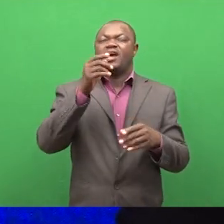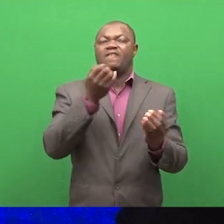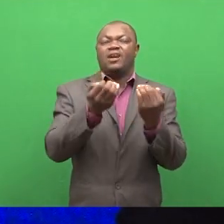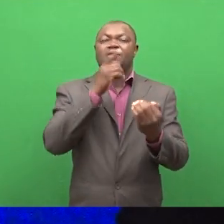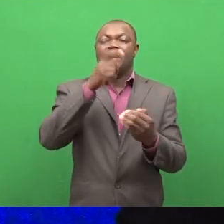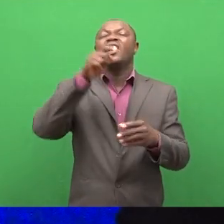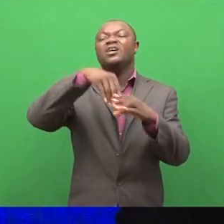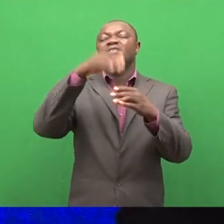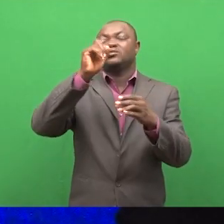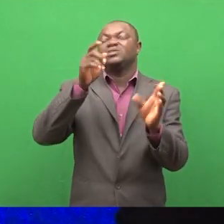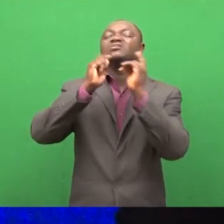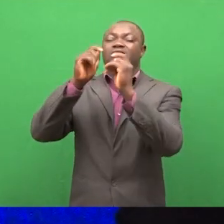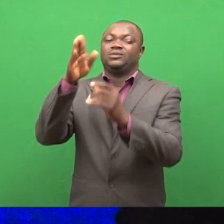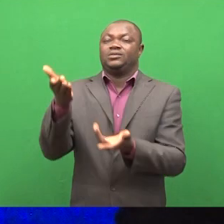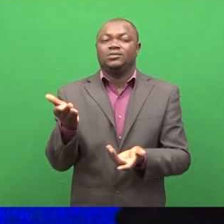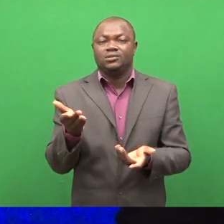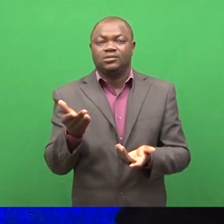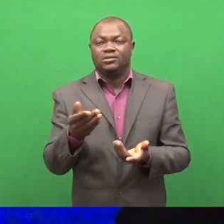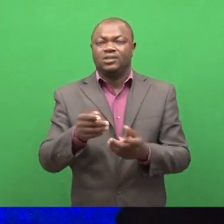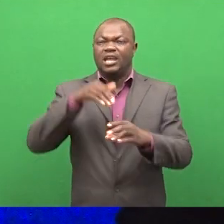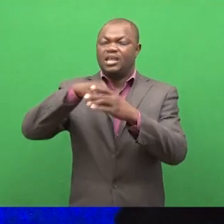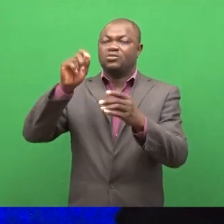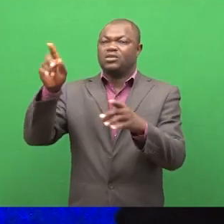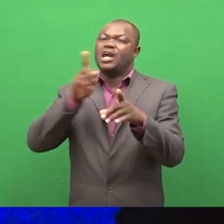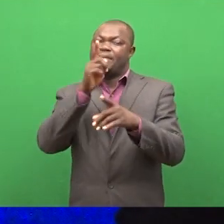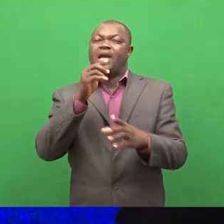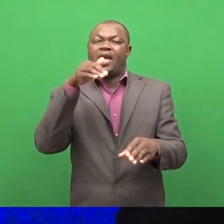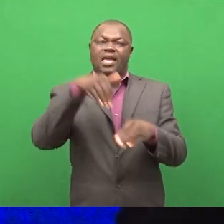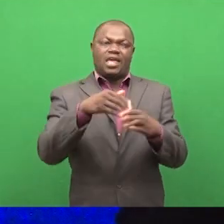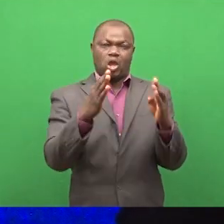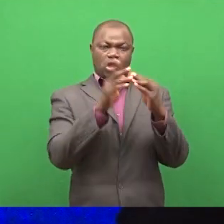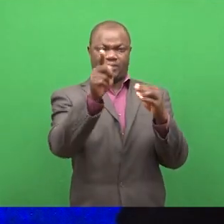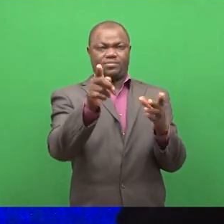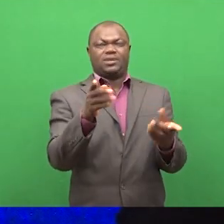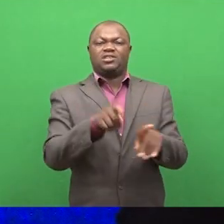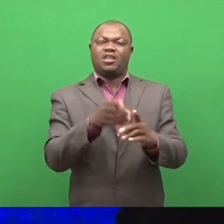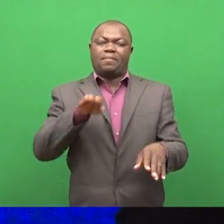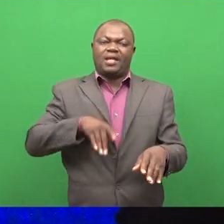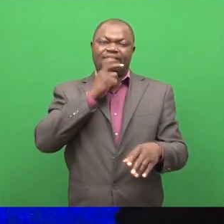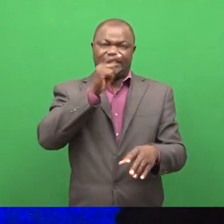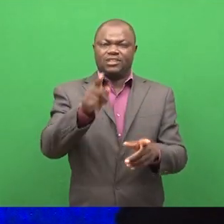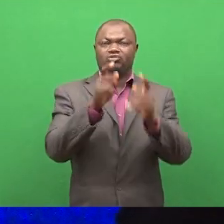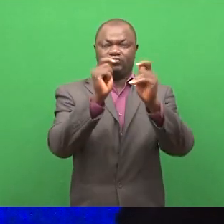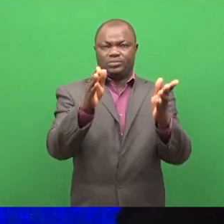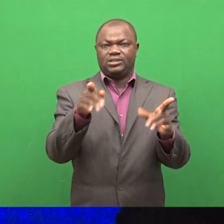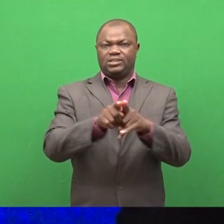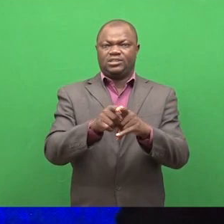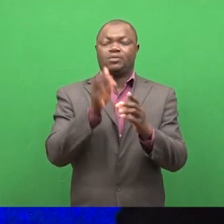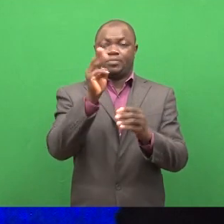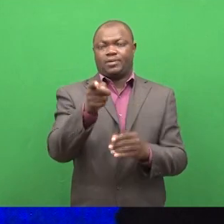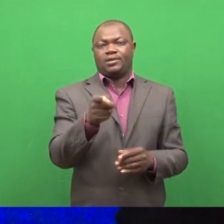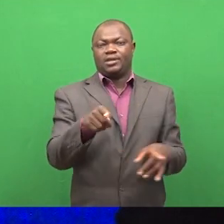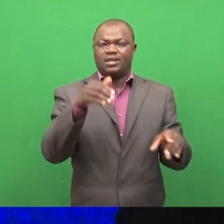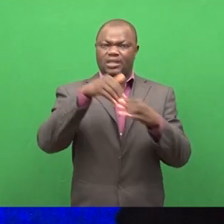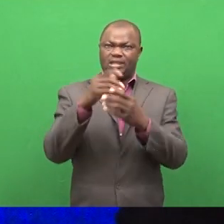ndokune vakadzidza ndovachazviita vakadzidzawo vari kuzvikoro vamwewo vanoti vavati haa kumba ndovaridziwa vana ndovachazviita